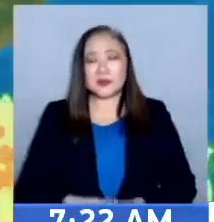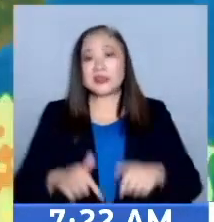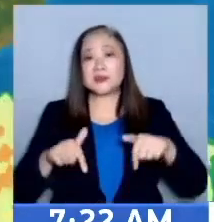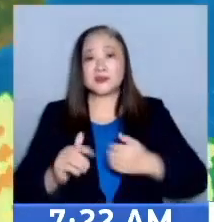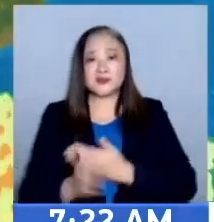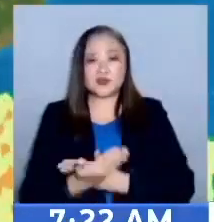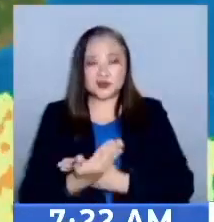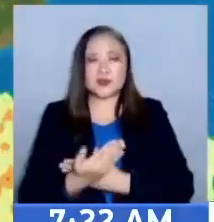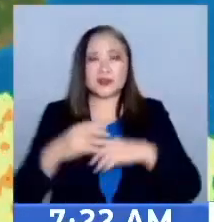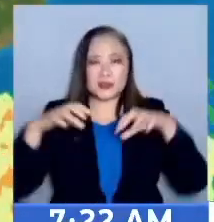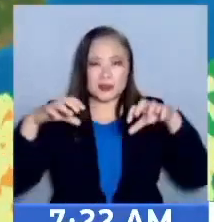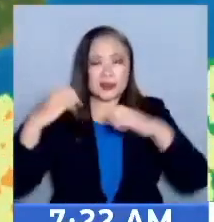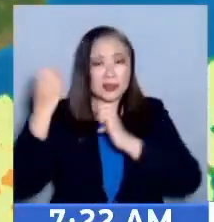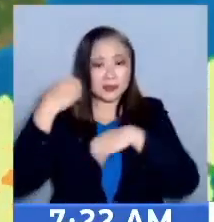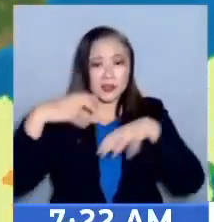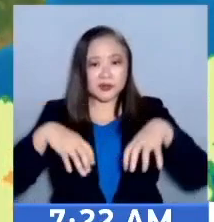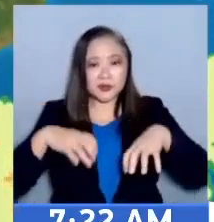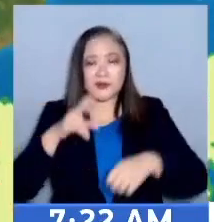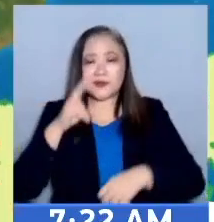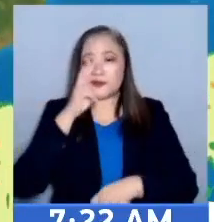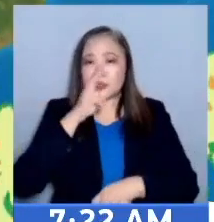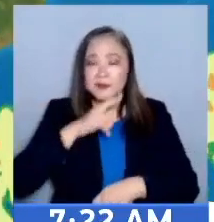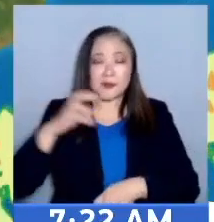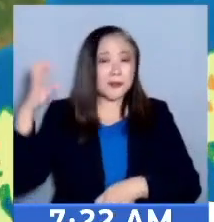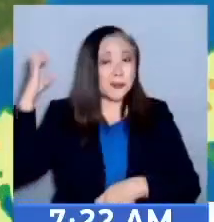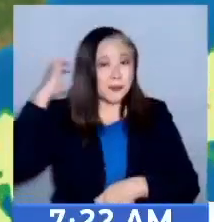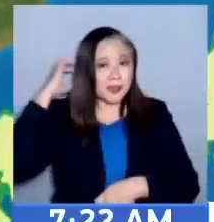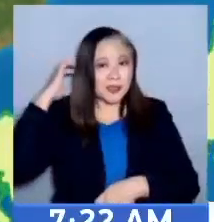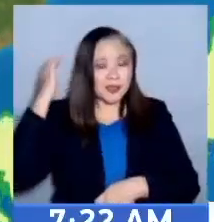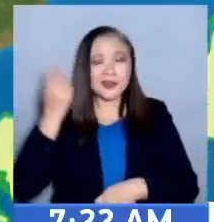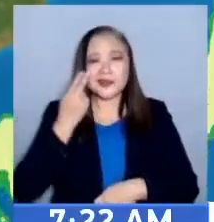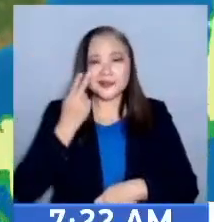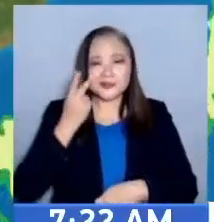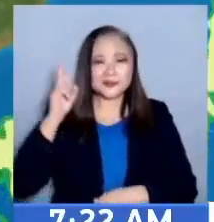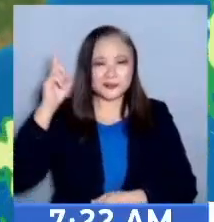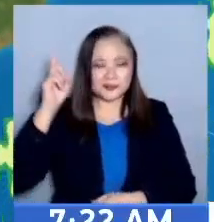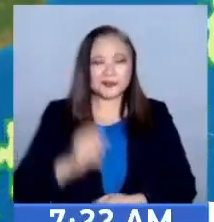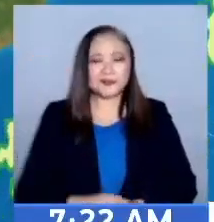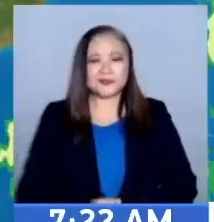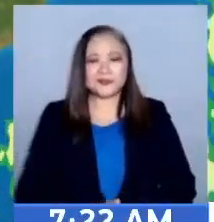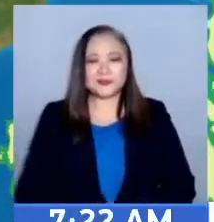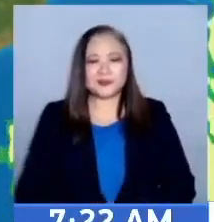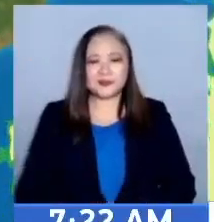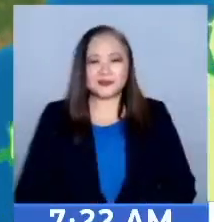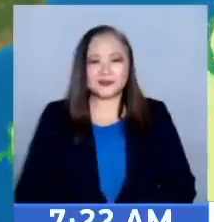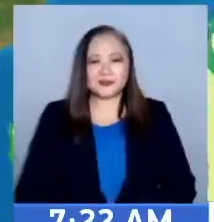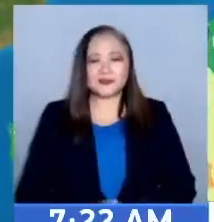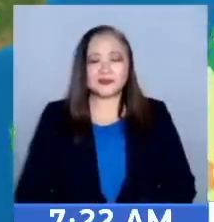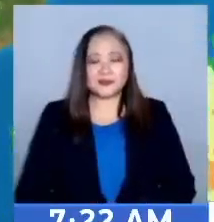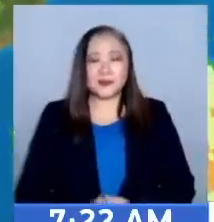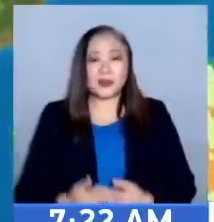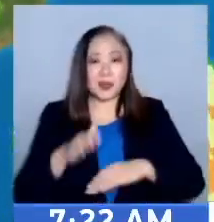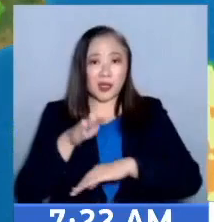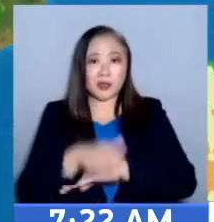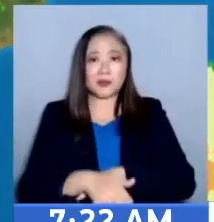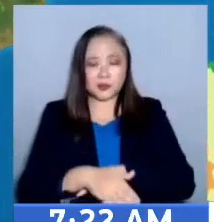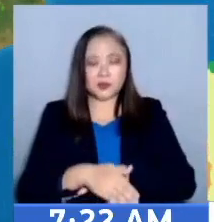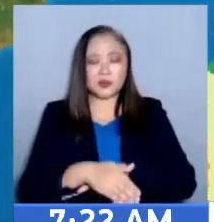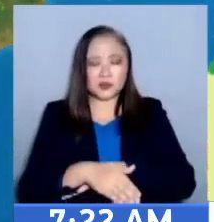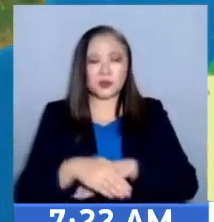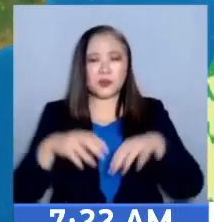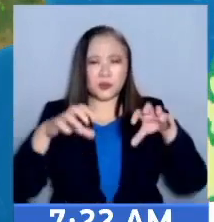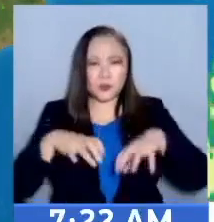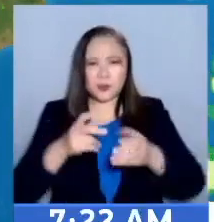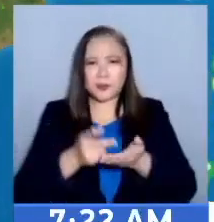bahagi ng Visayas at Mindanao, base po yan sa rainfall forecast ng Metro Weather. Pagsapit naman ng hapon, uulanin na ibang panig ng ating